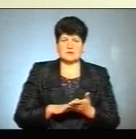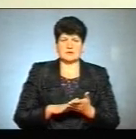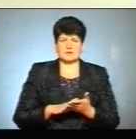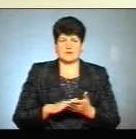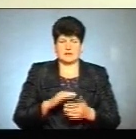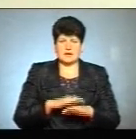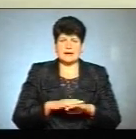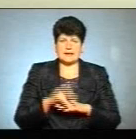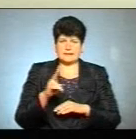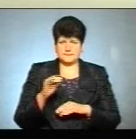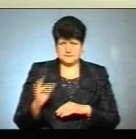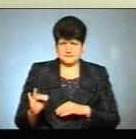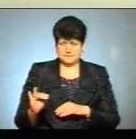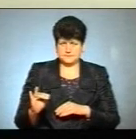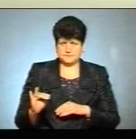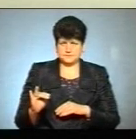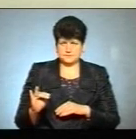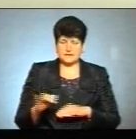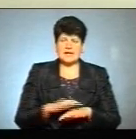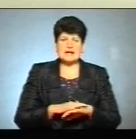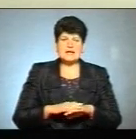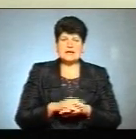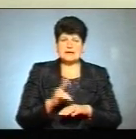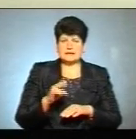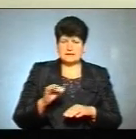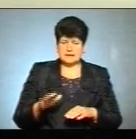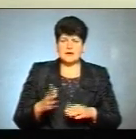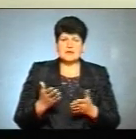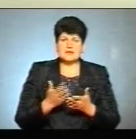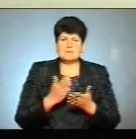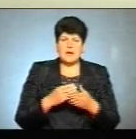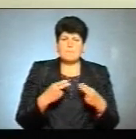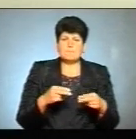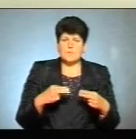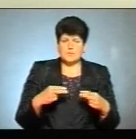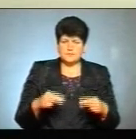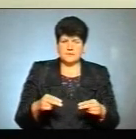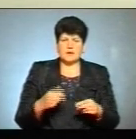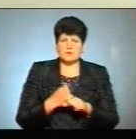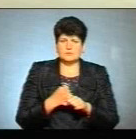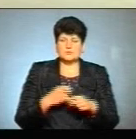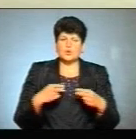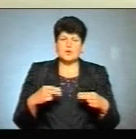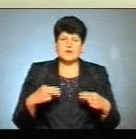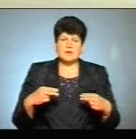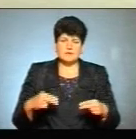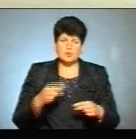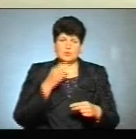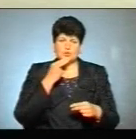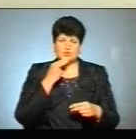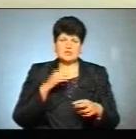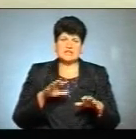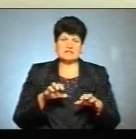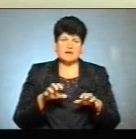потужності ринку. Ринки, які мають торгувати, здійснюють торгівлю продуктами